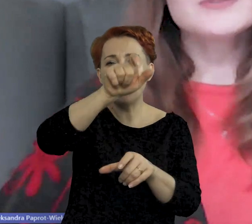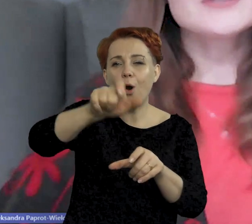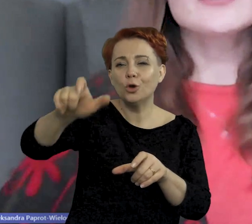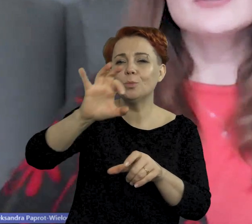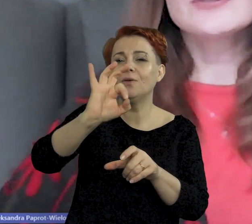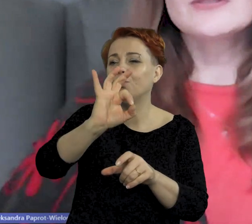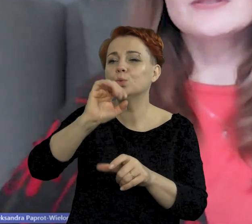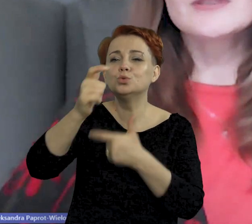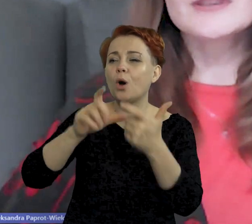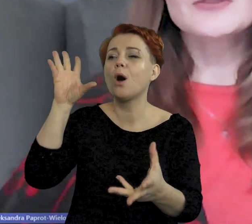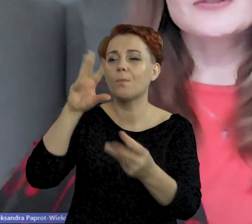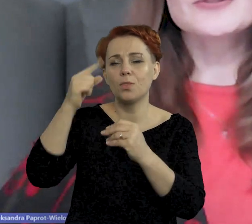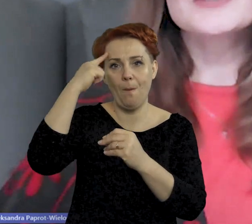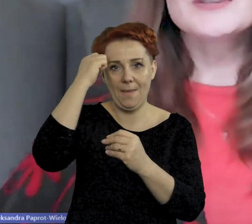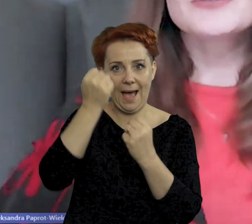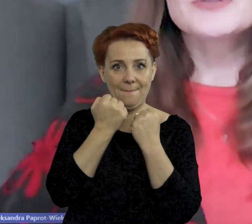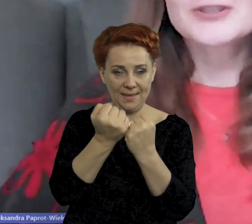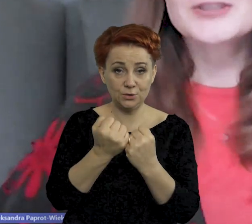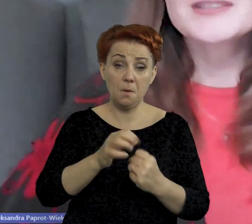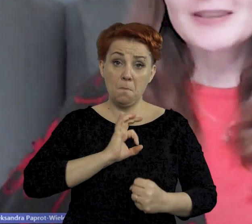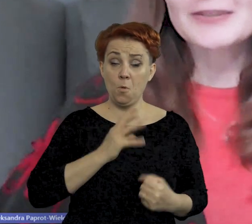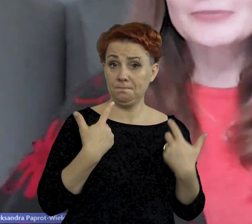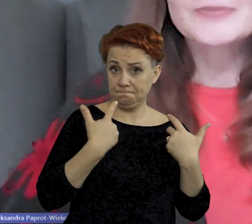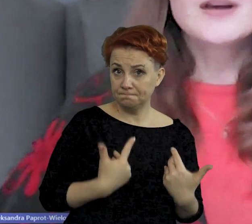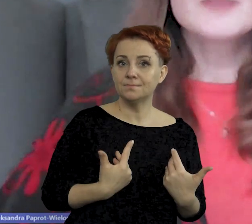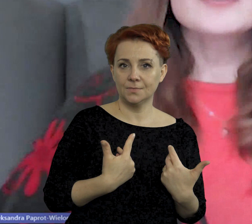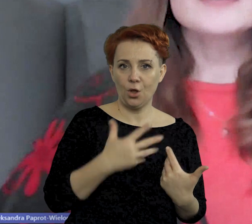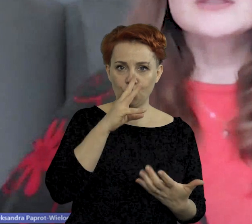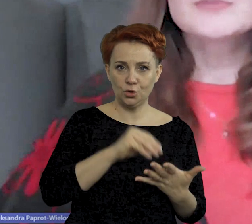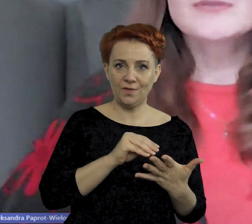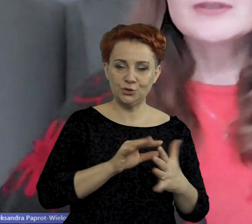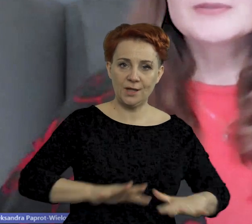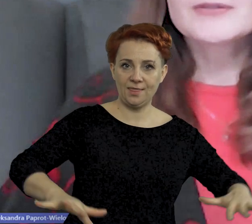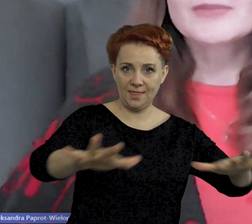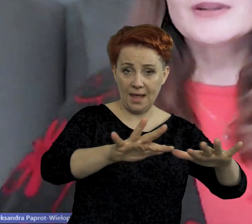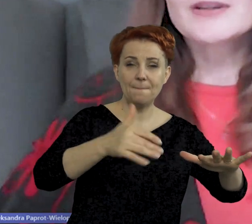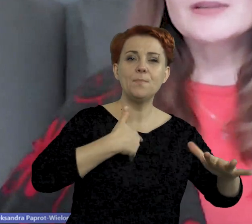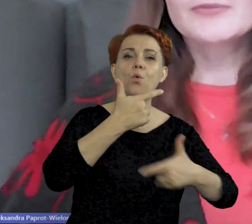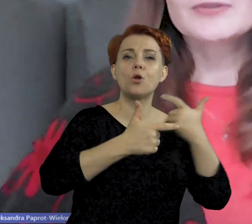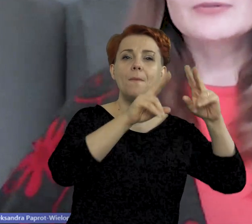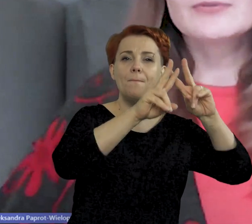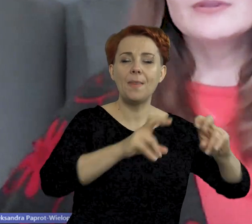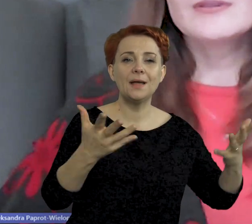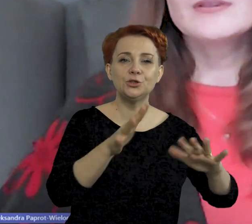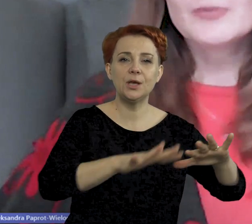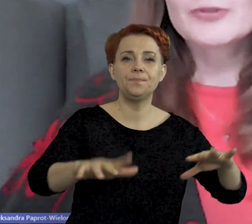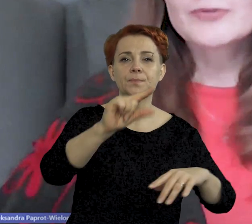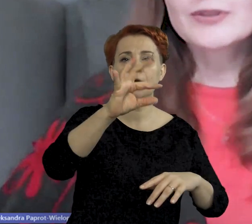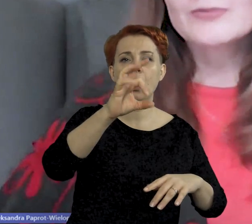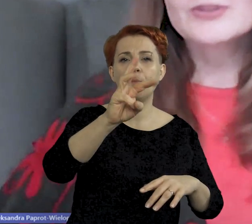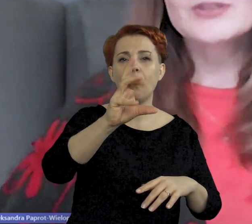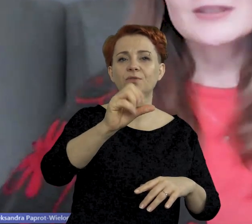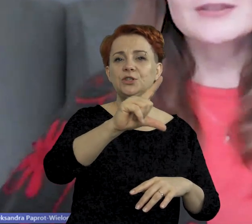I ja bym chciała się odnieść do takiego osobistego doświadczenia z terenu, ponieważ kiedy prowadziłam swoje badania na Powiślu, na